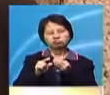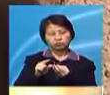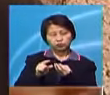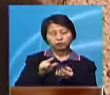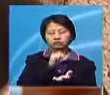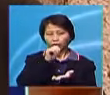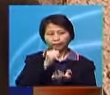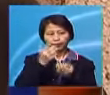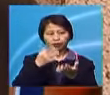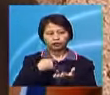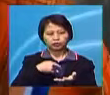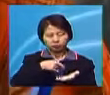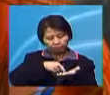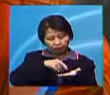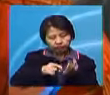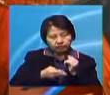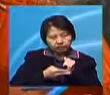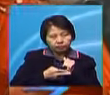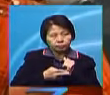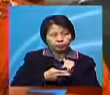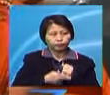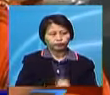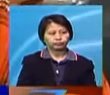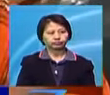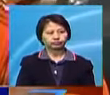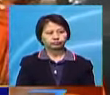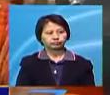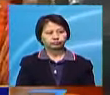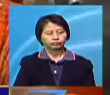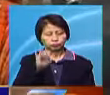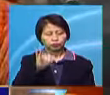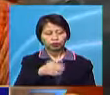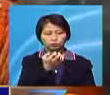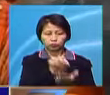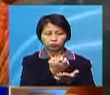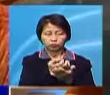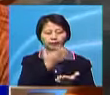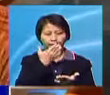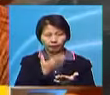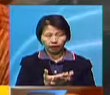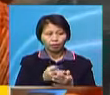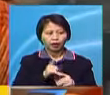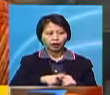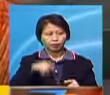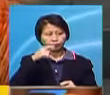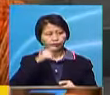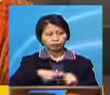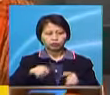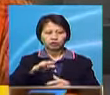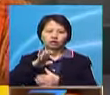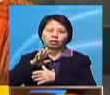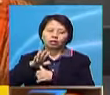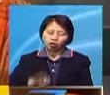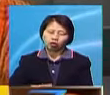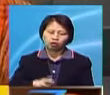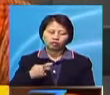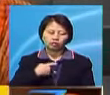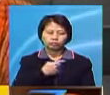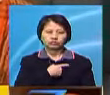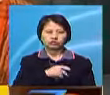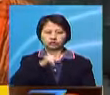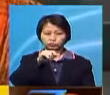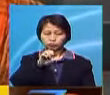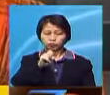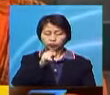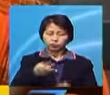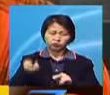kita belanja dengan bijak lah. Yeah, beyond country economy is good for them, but actually it's also burdening us. Either if they have GST, they